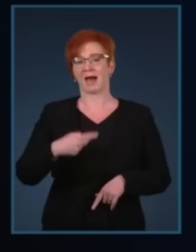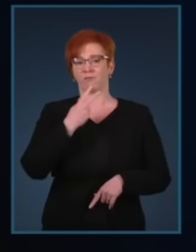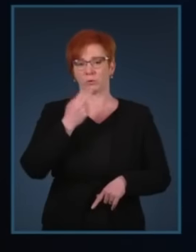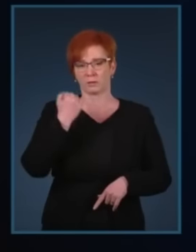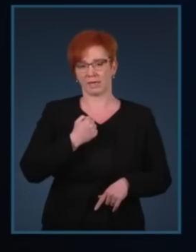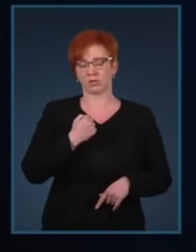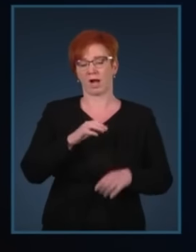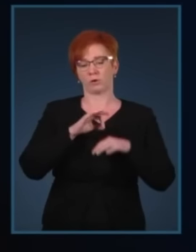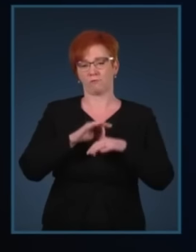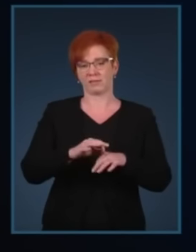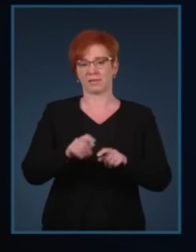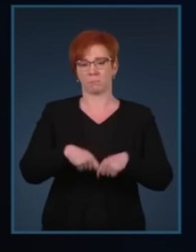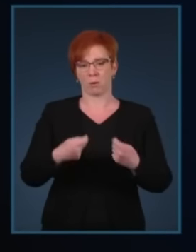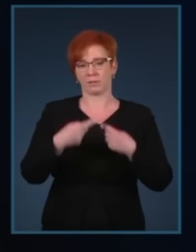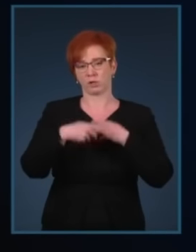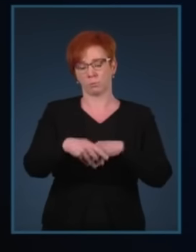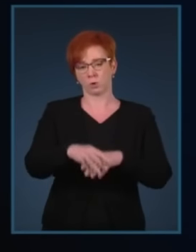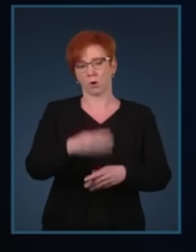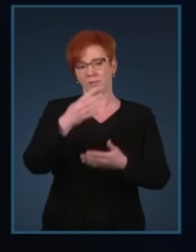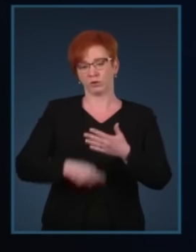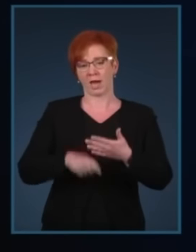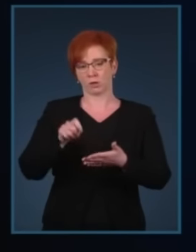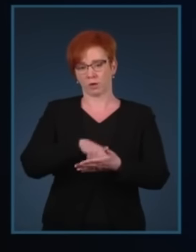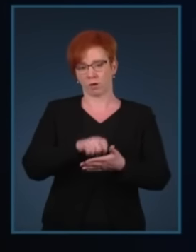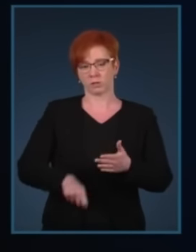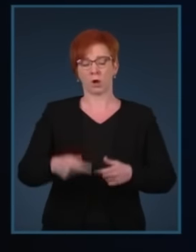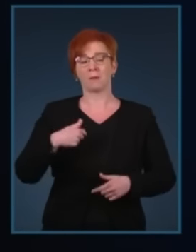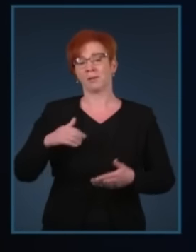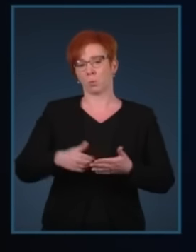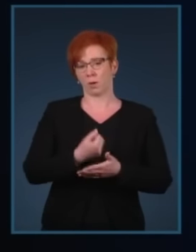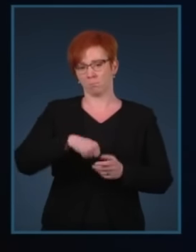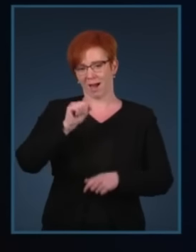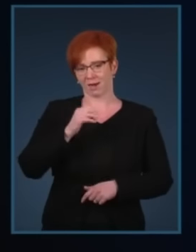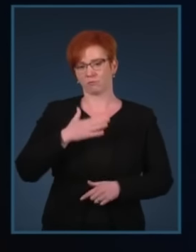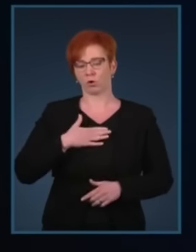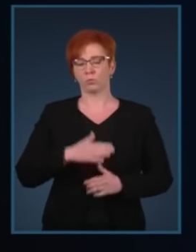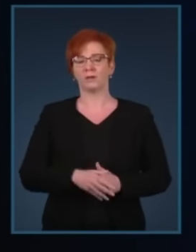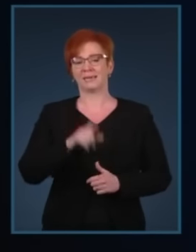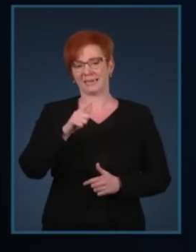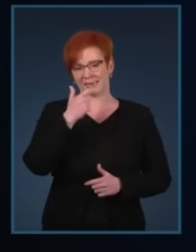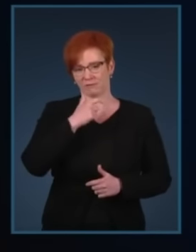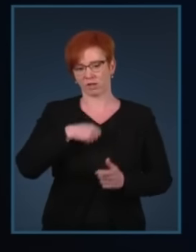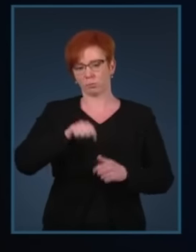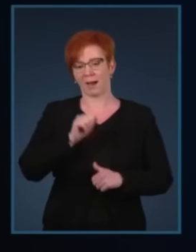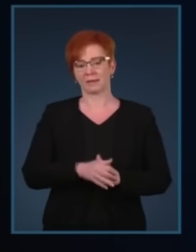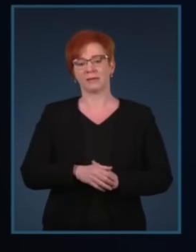Mozgalom EP listára szavazzanak. Mi egy új párt vagyunk, mindössze 2 éves, nem parlamenti párt. És Máté